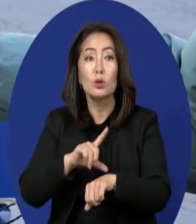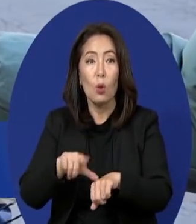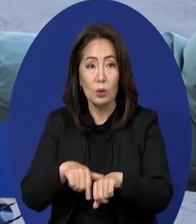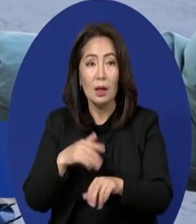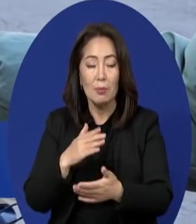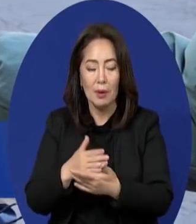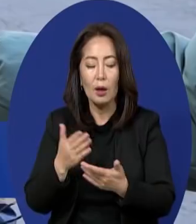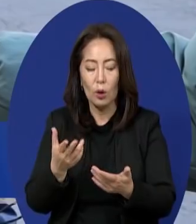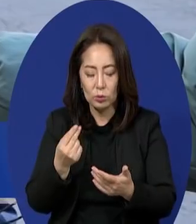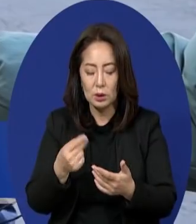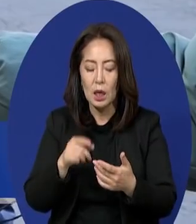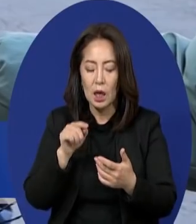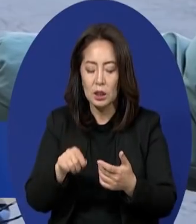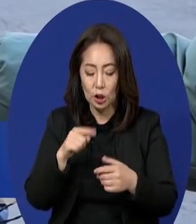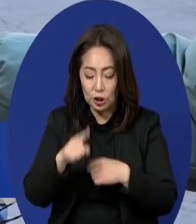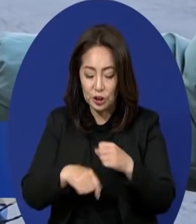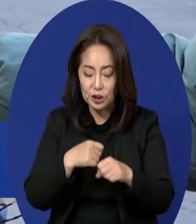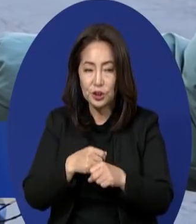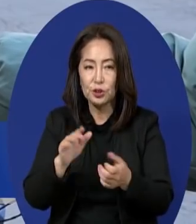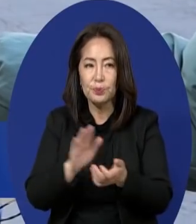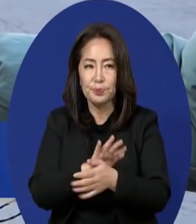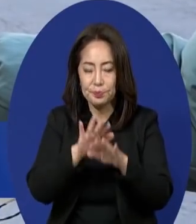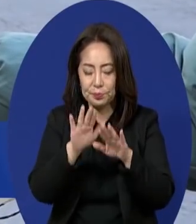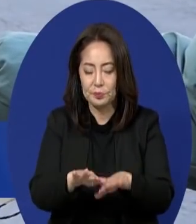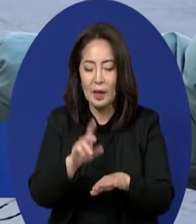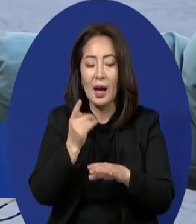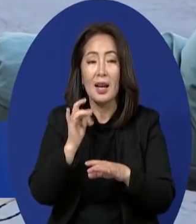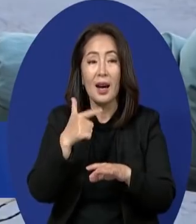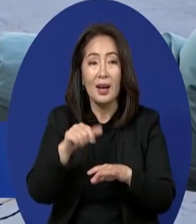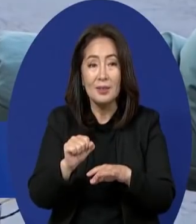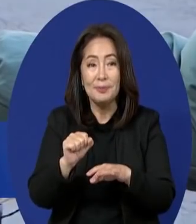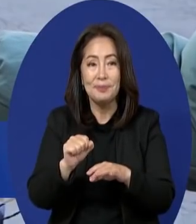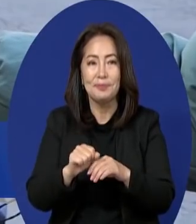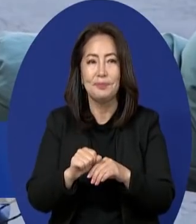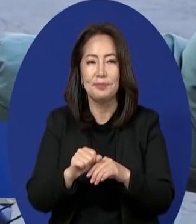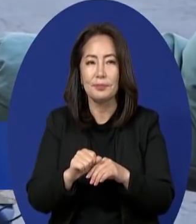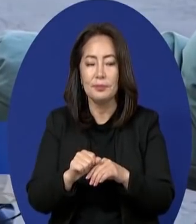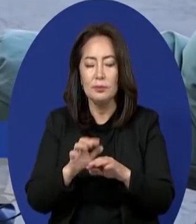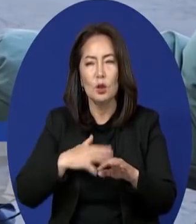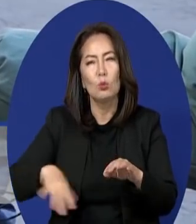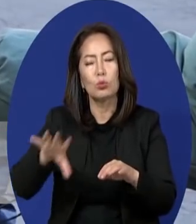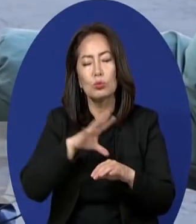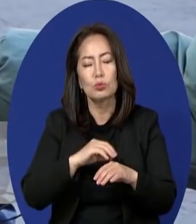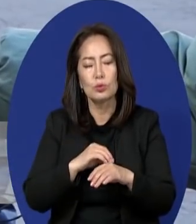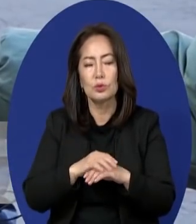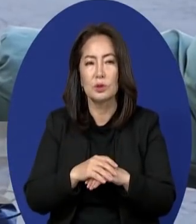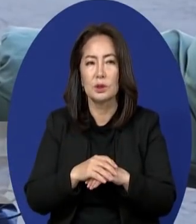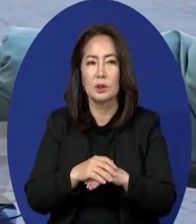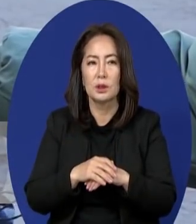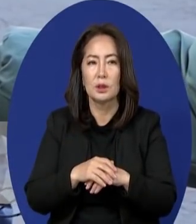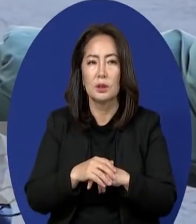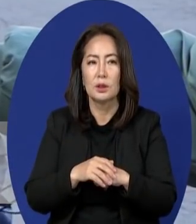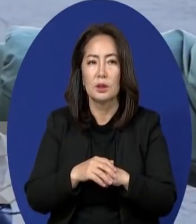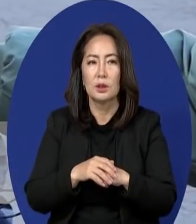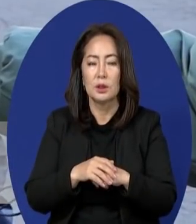энийг болохоор одоо энэ жилдээ одоо бид нэр хайрга яг юугаар нь нийтдээ одоо энэ